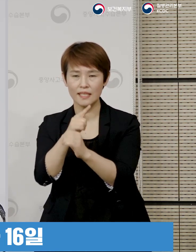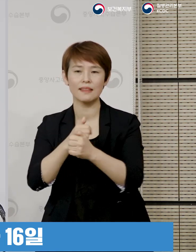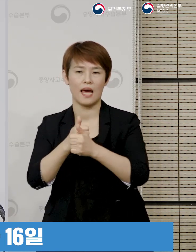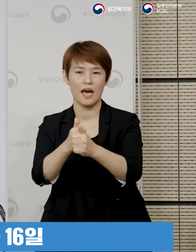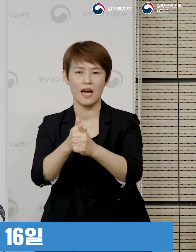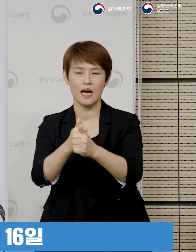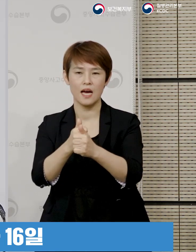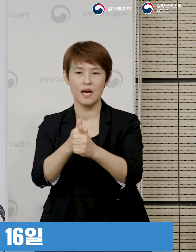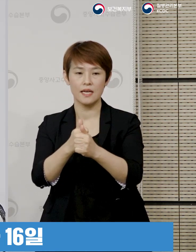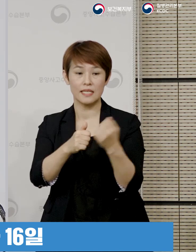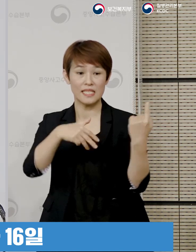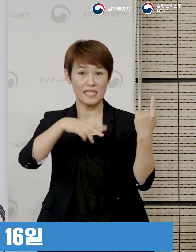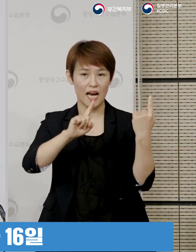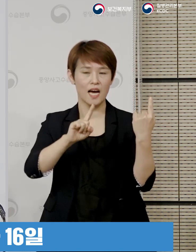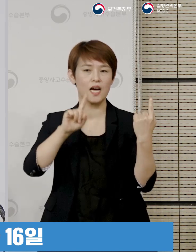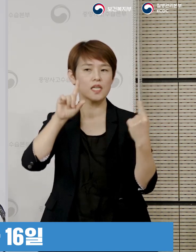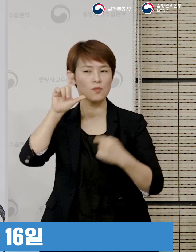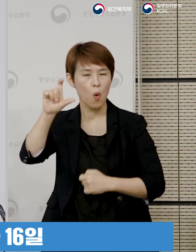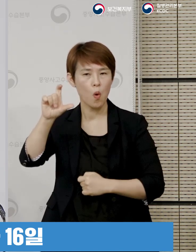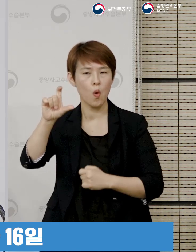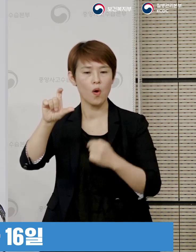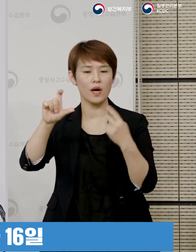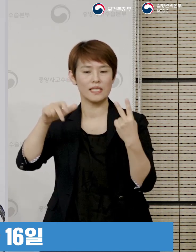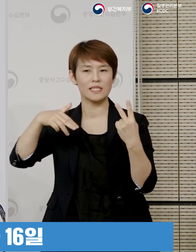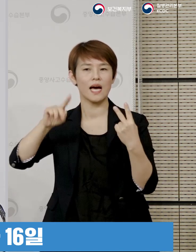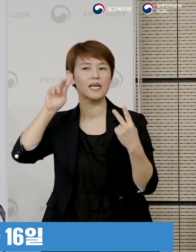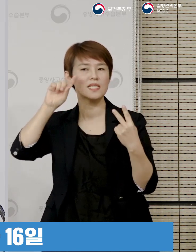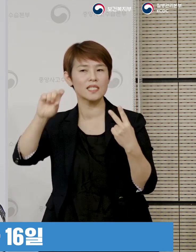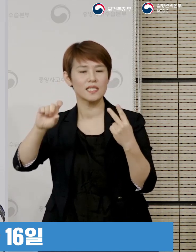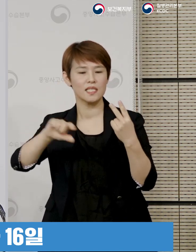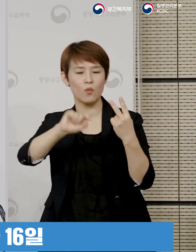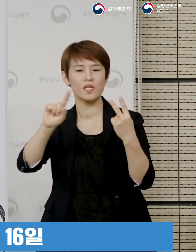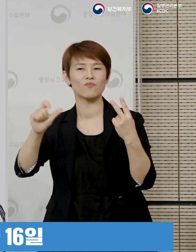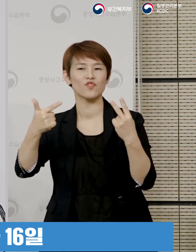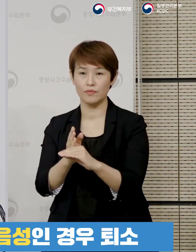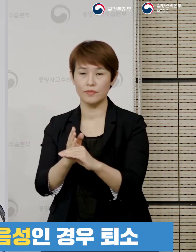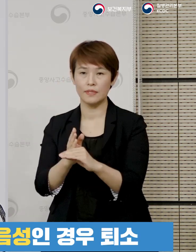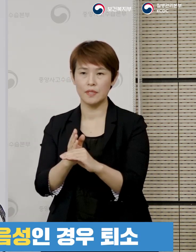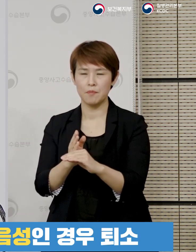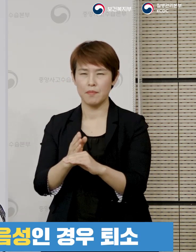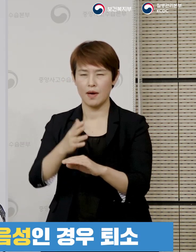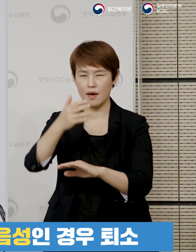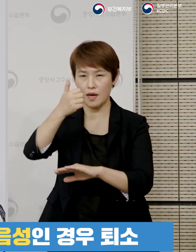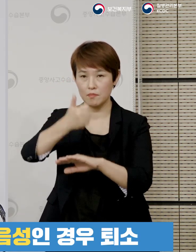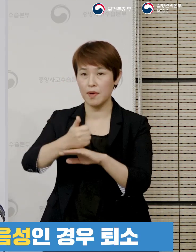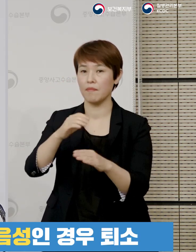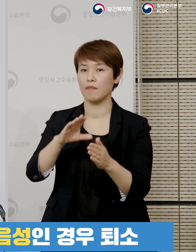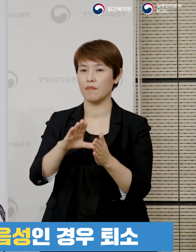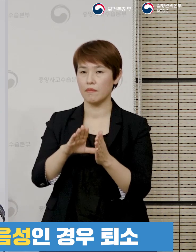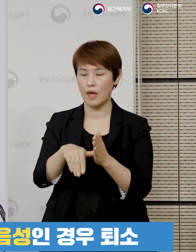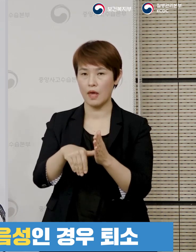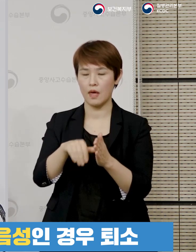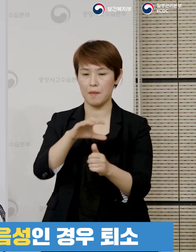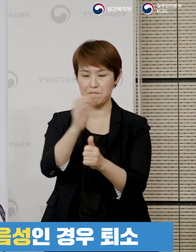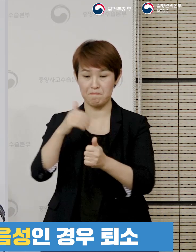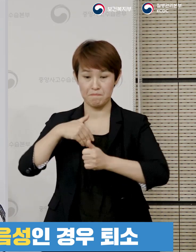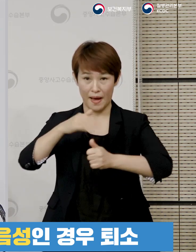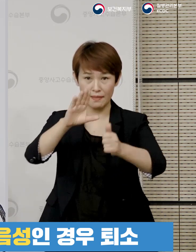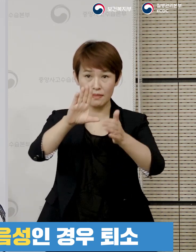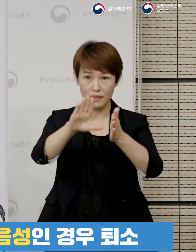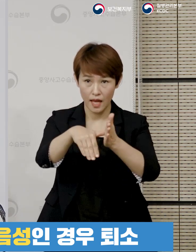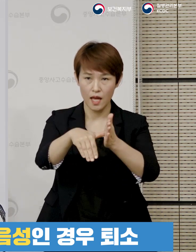그런 기준에 의해서 1차는 15, 2차는 16일 날로 이렇게 되었고요. 마지막에 나갈